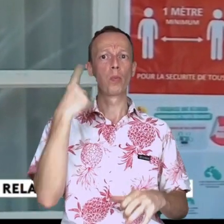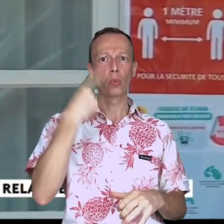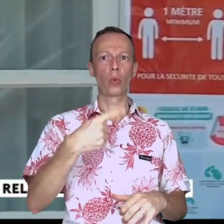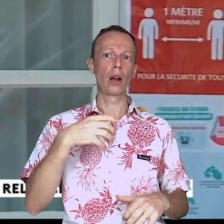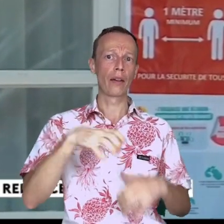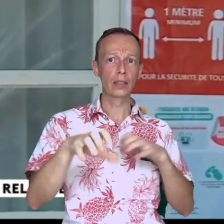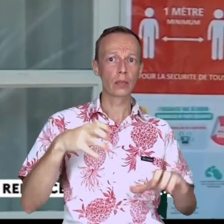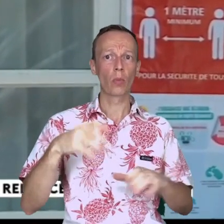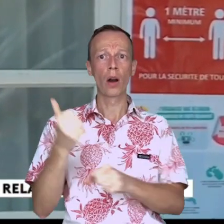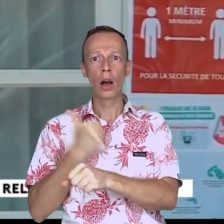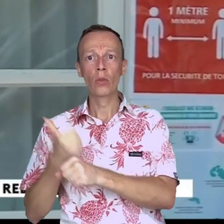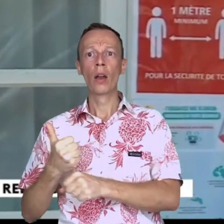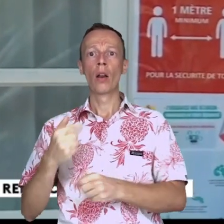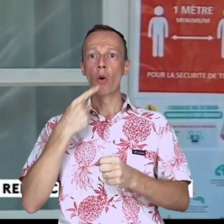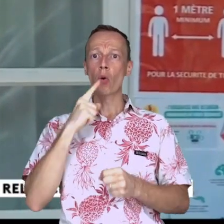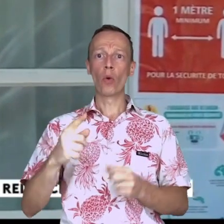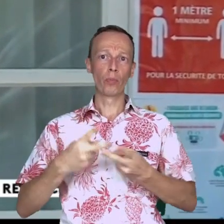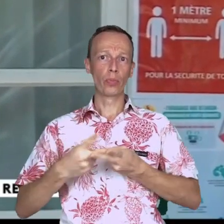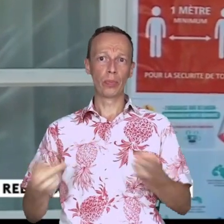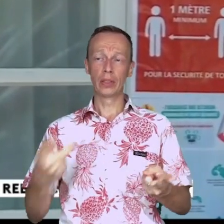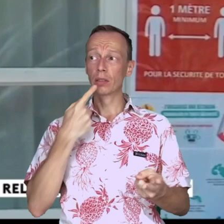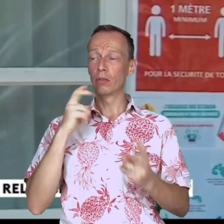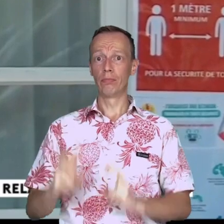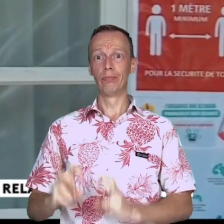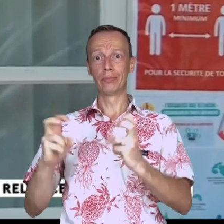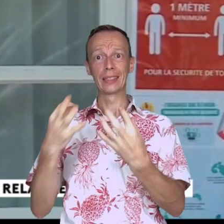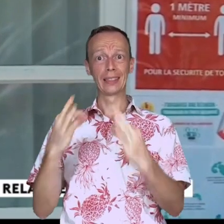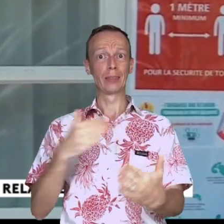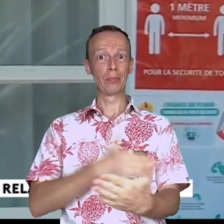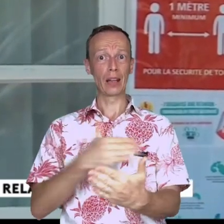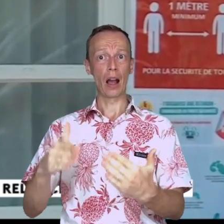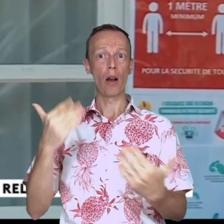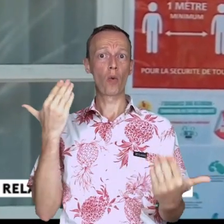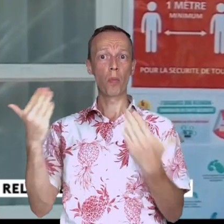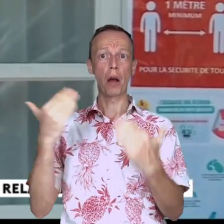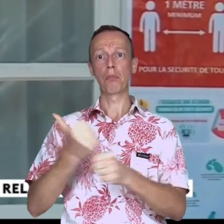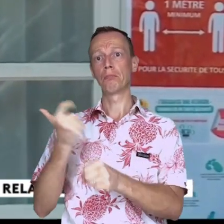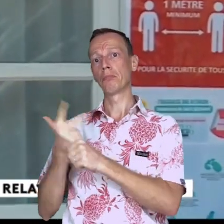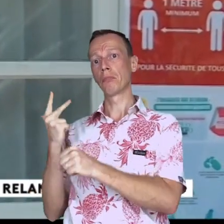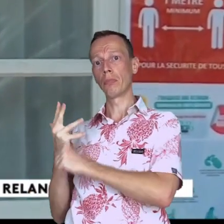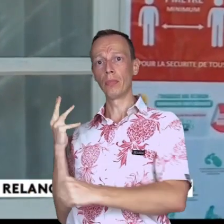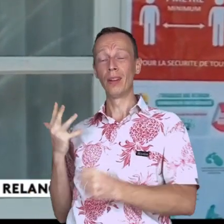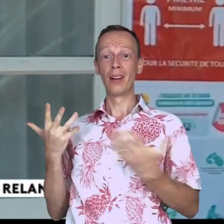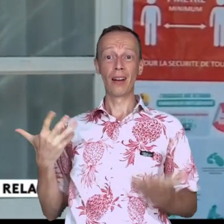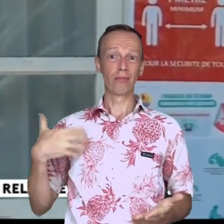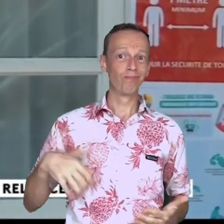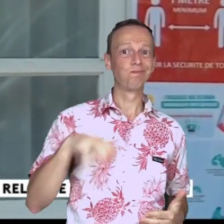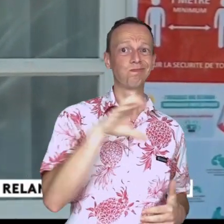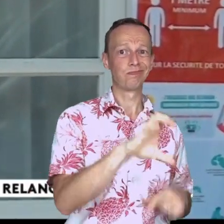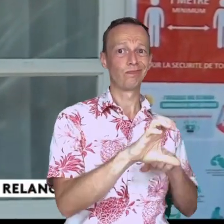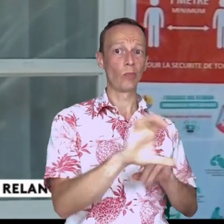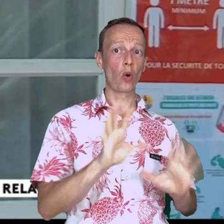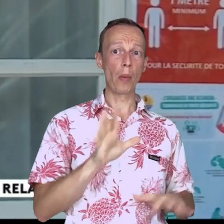d'investissement annuel au niveau de la commande publique, ce qui fait pratiquement 10 milliards de plus de ce que l'on fait habituellement. Et ce financement